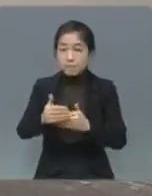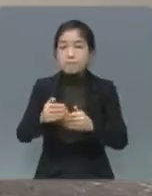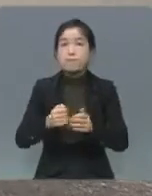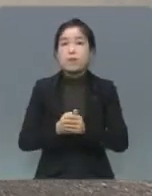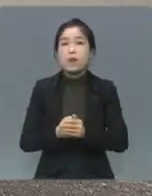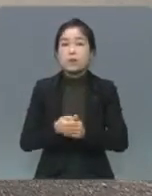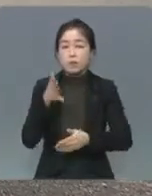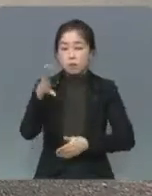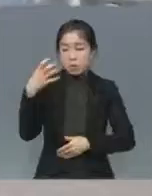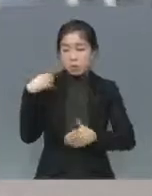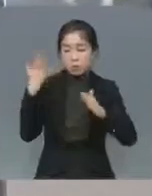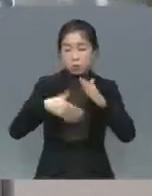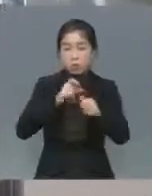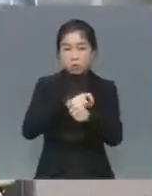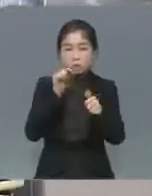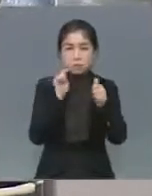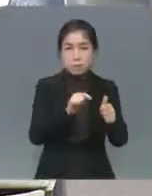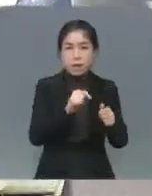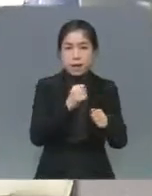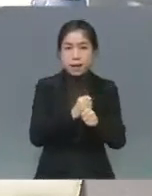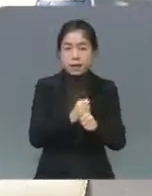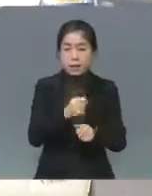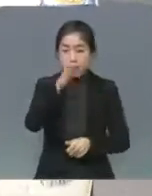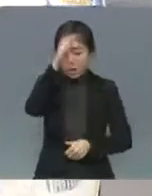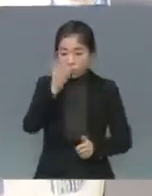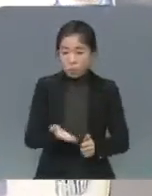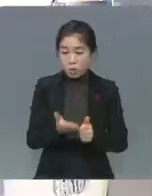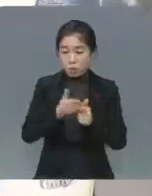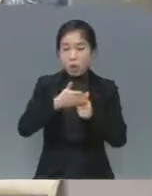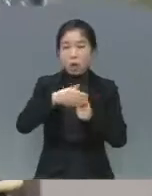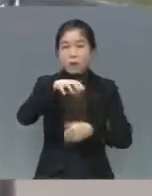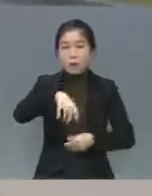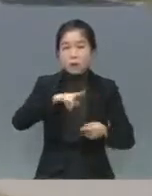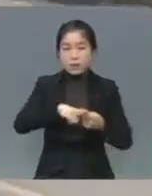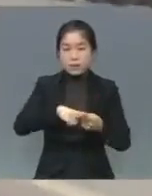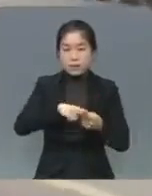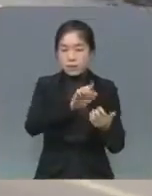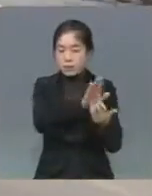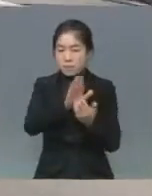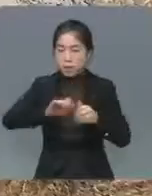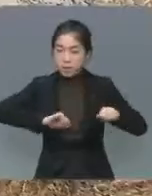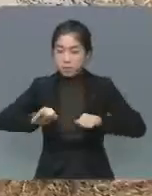한편 전담 공무원을 지정해 가급 농장에 대한 방역 활동을 강화하고 있습니다.